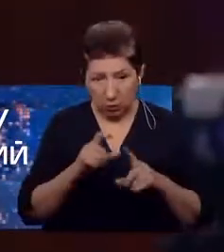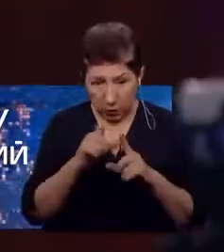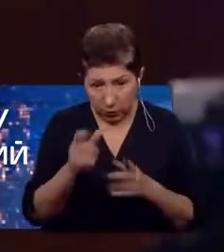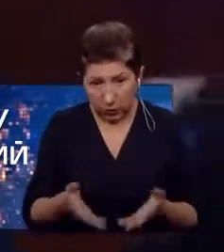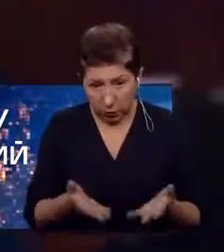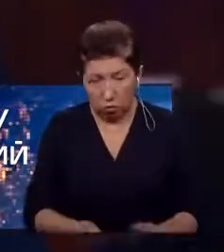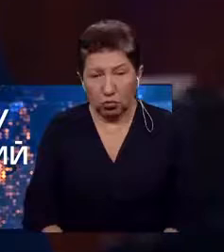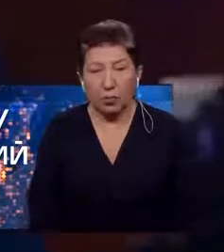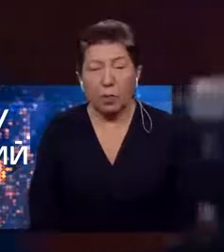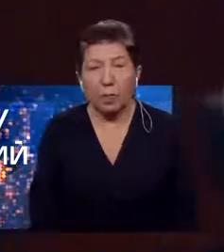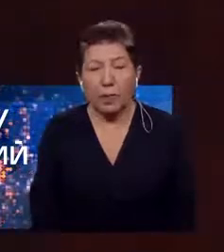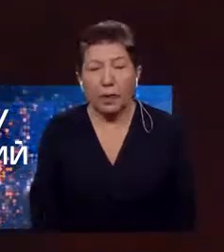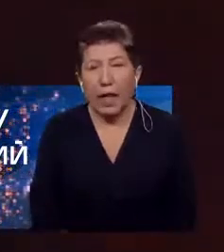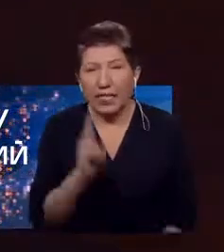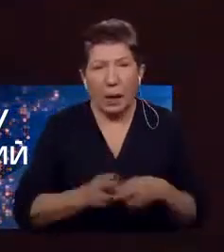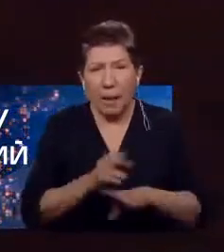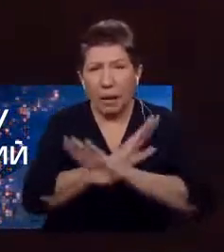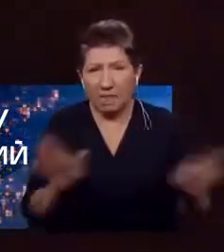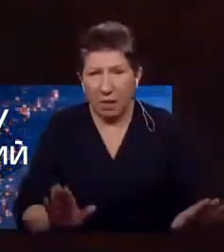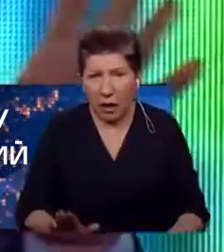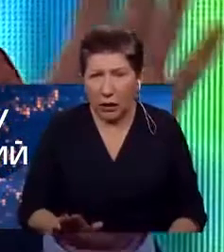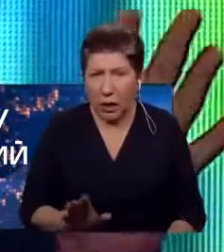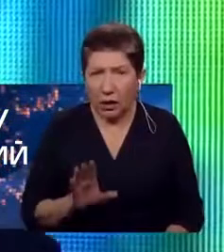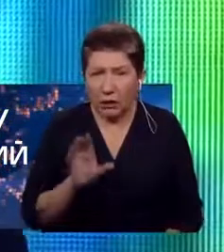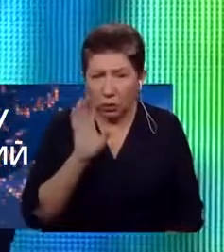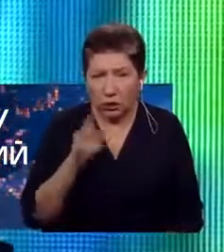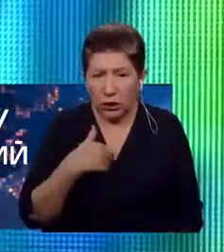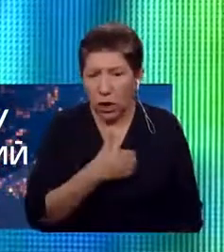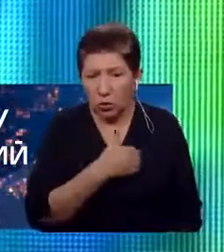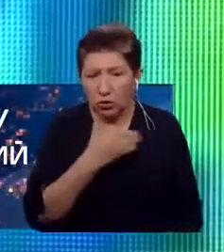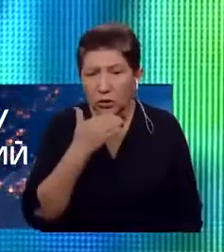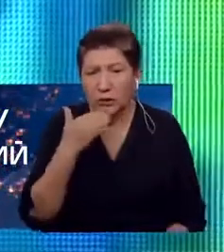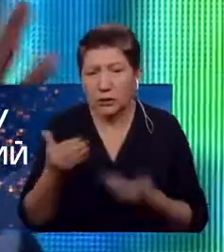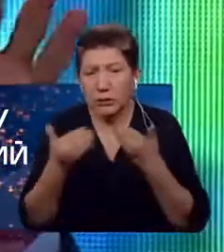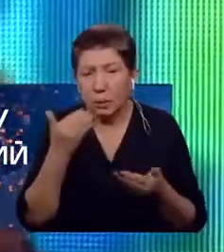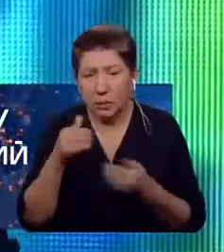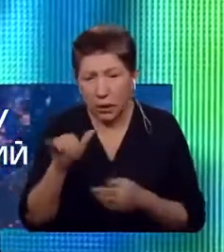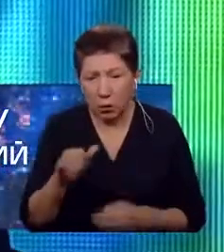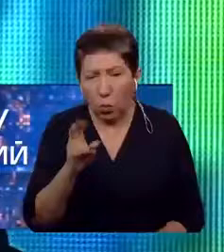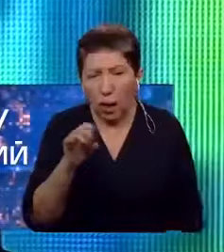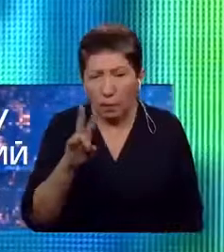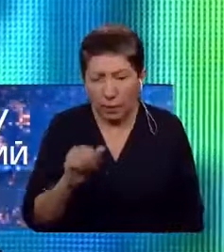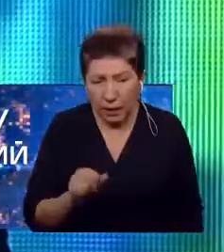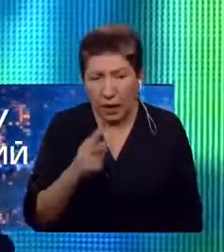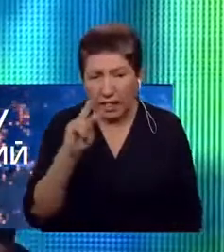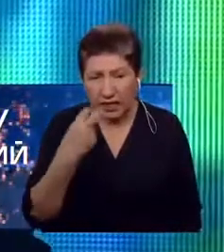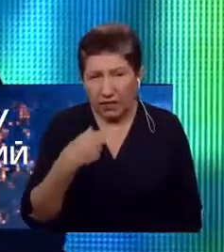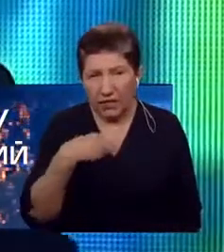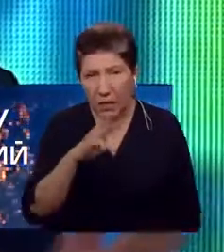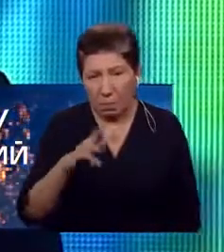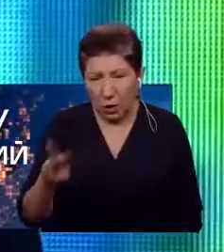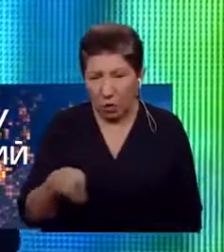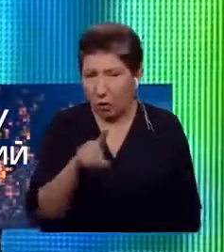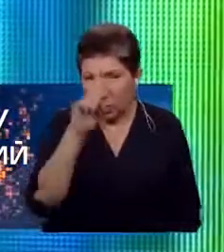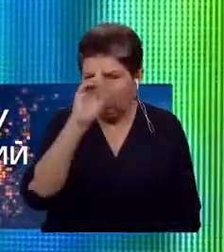дякую. Прошу. Не перебивайте. Я хотів у нього запитати, тут дуже велика кількість наших співвітчизників, так, знаходиться. А ще дивляться нас мільйони, у вас